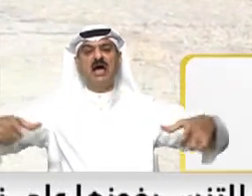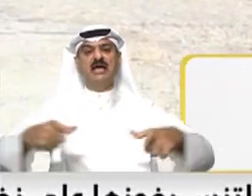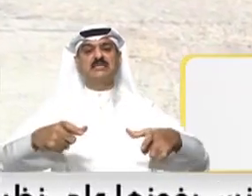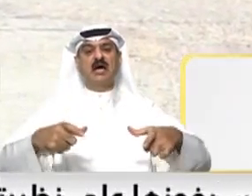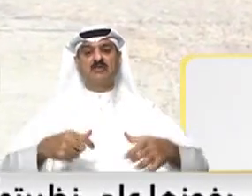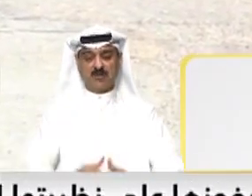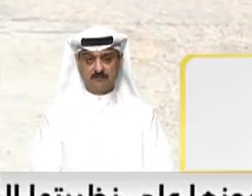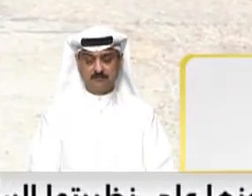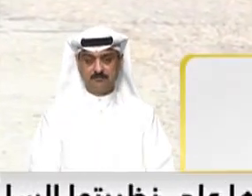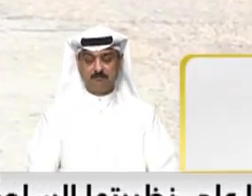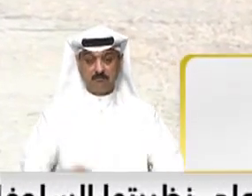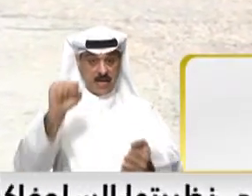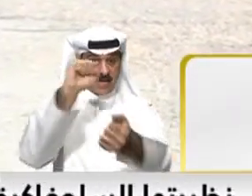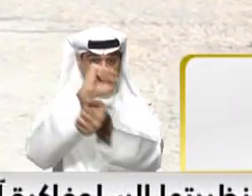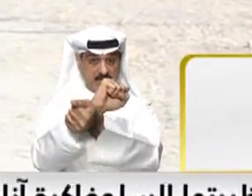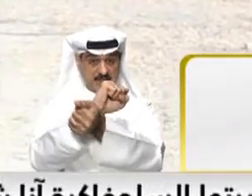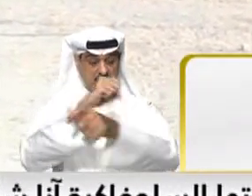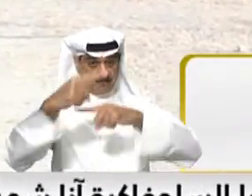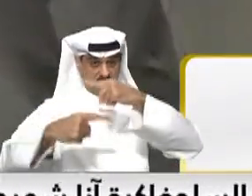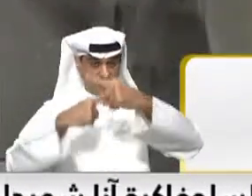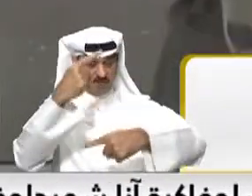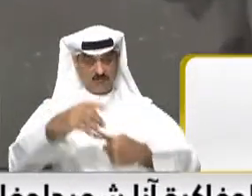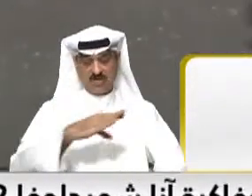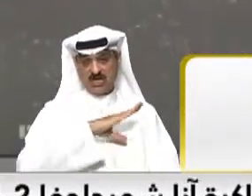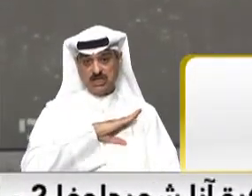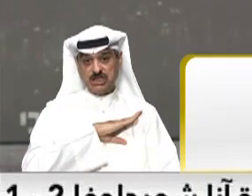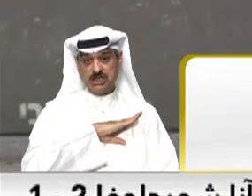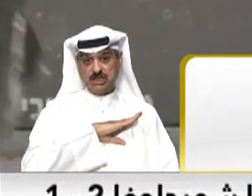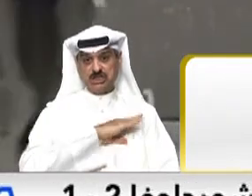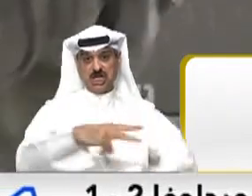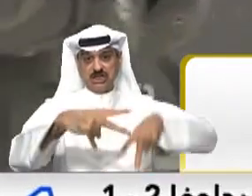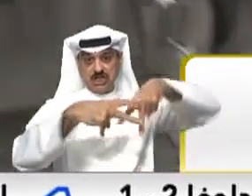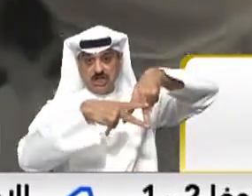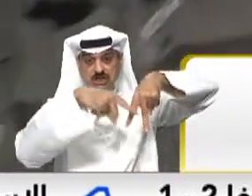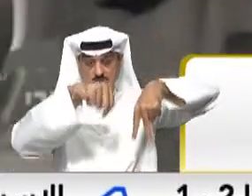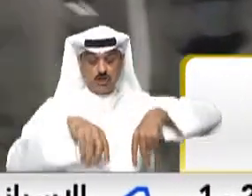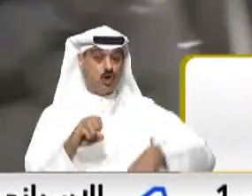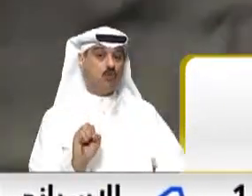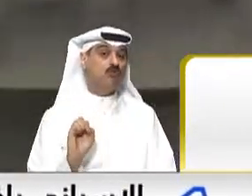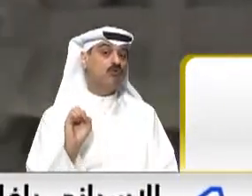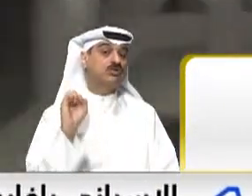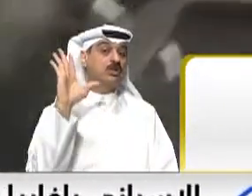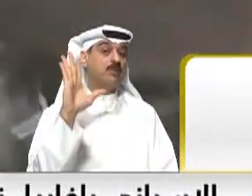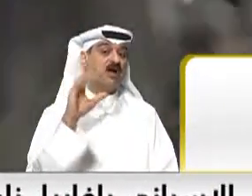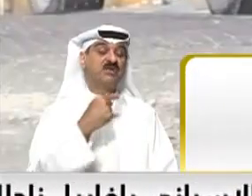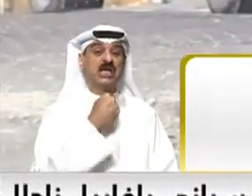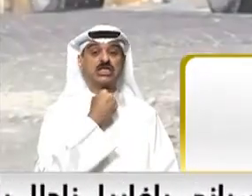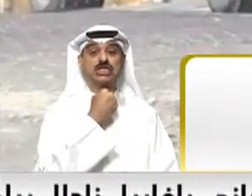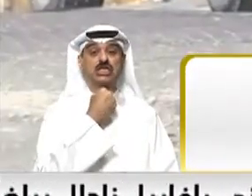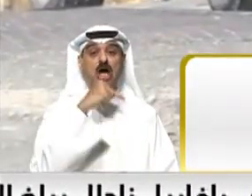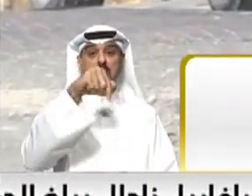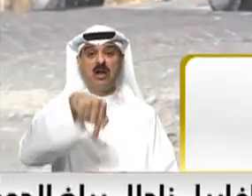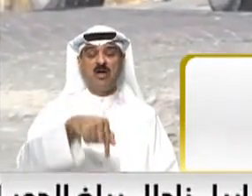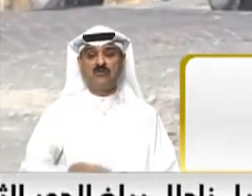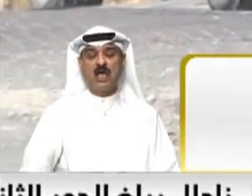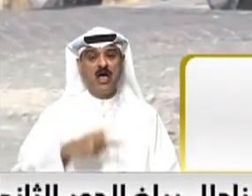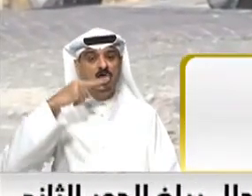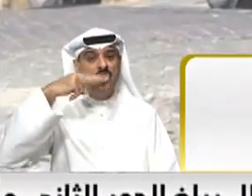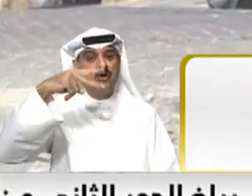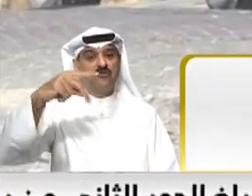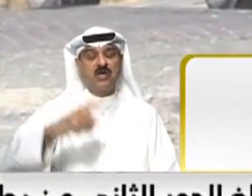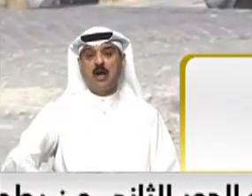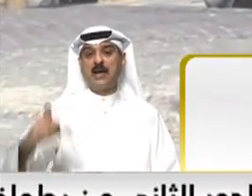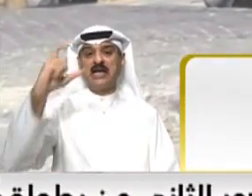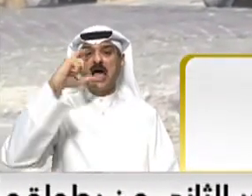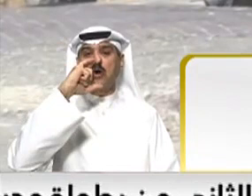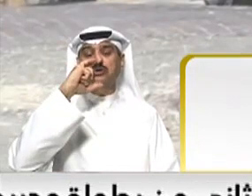عمليات الاعتقال التي نفذت من قبل جيش الاحتلال فجر الجمعة تركزت في مدينة رام الله وقلقيلية وجنين، وطالت ما